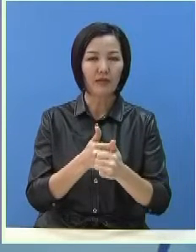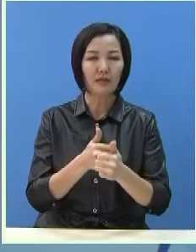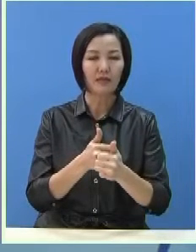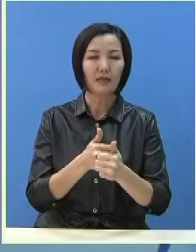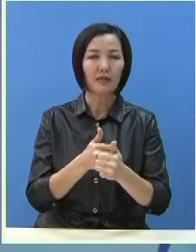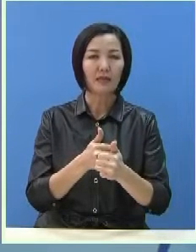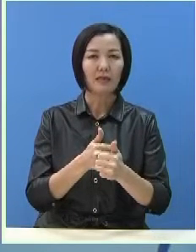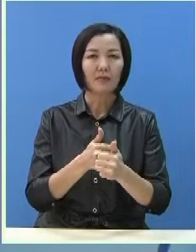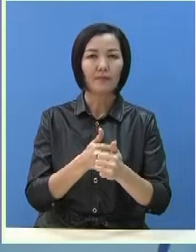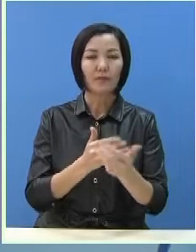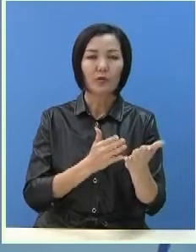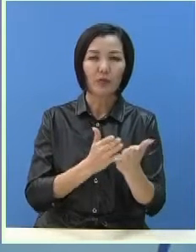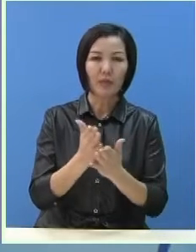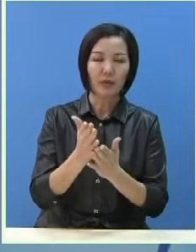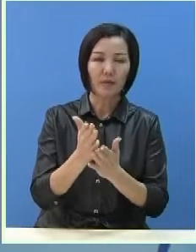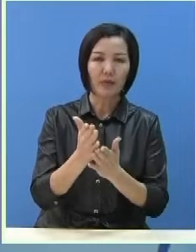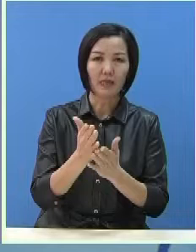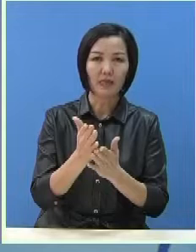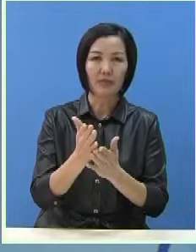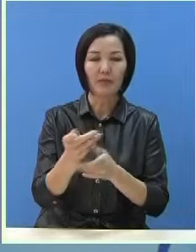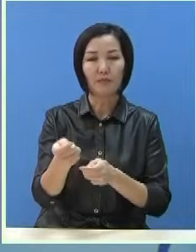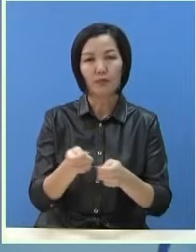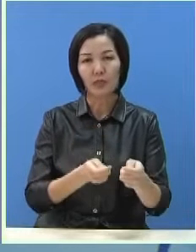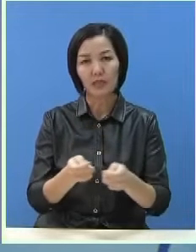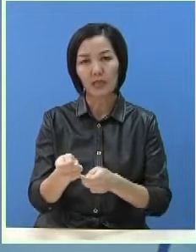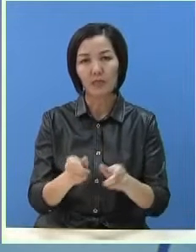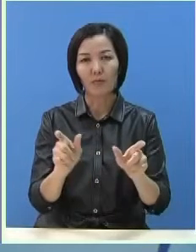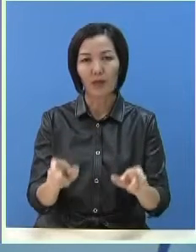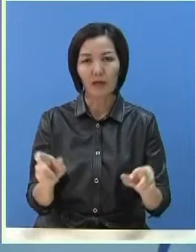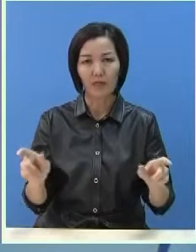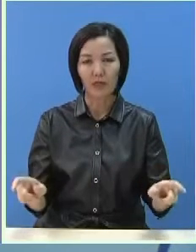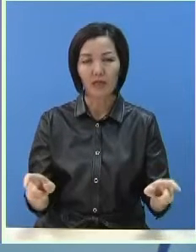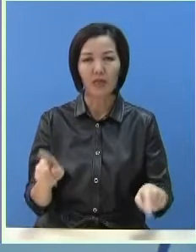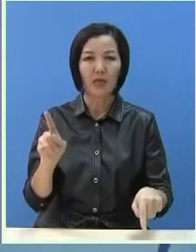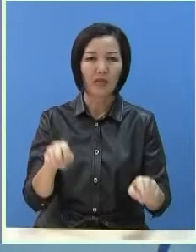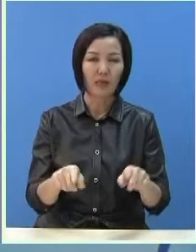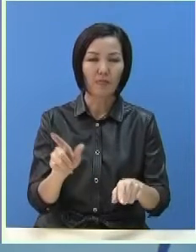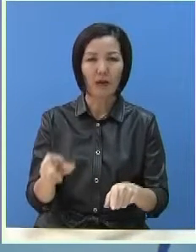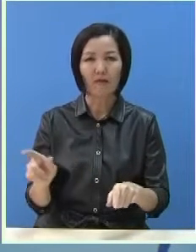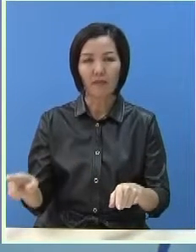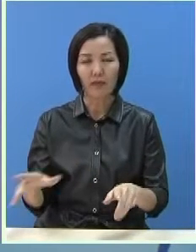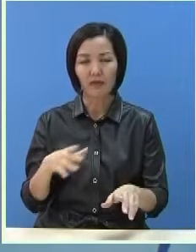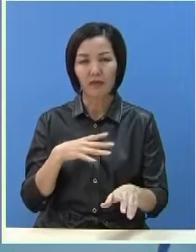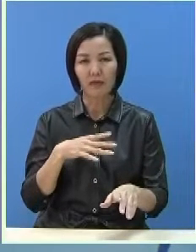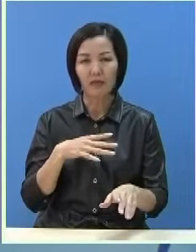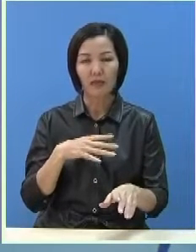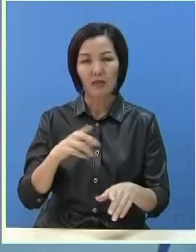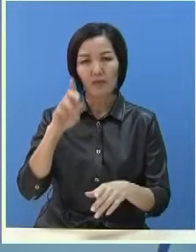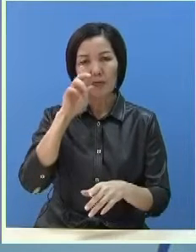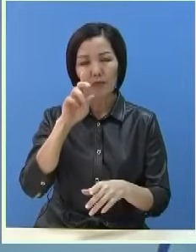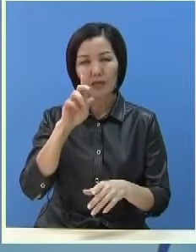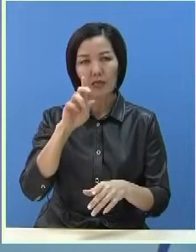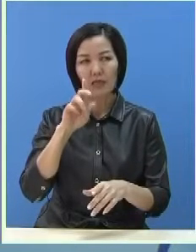сол ведомстволық билікте басшылықта отырған кейбір тұлғалардың жаңағы